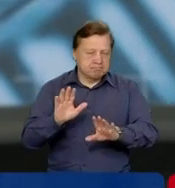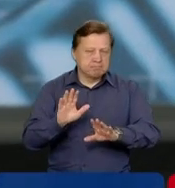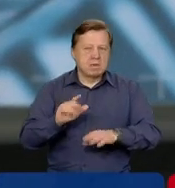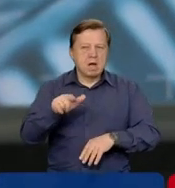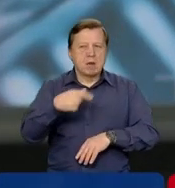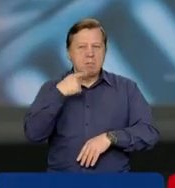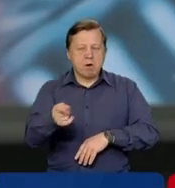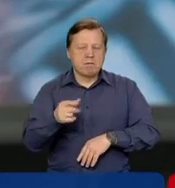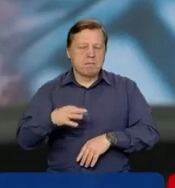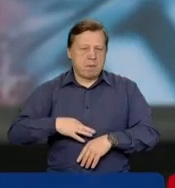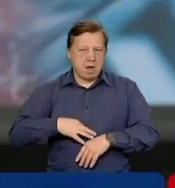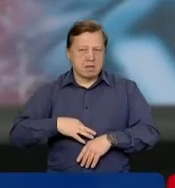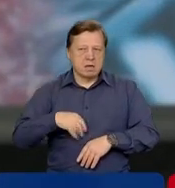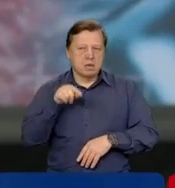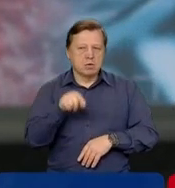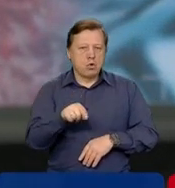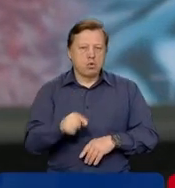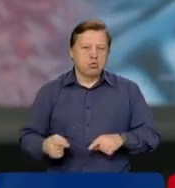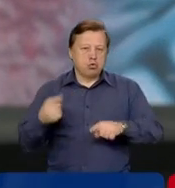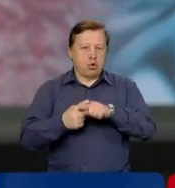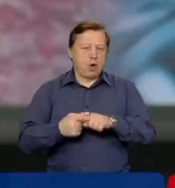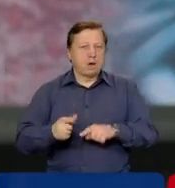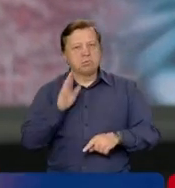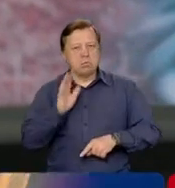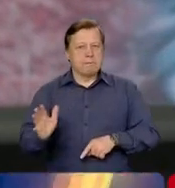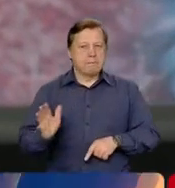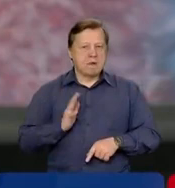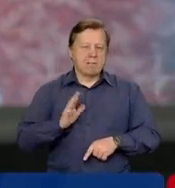tutaj dodatkowego poziomu bezpieczeństwa,